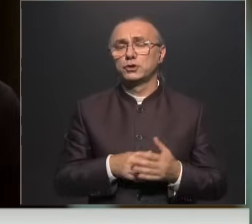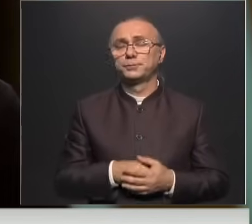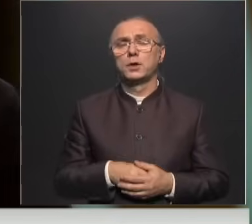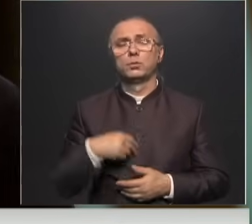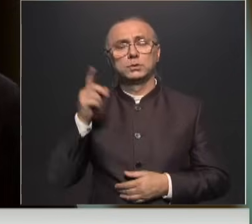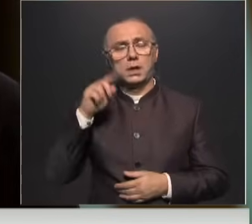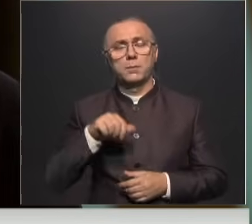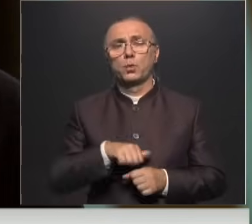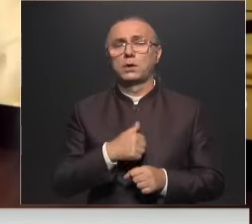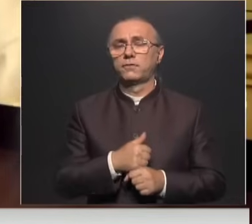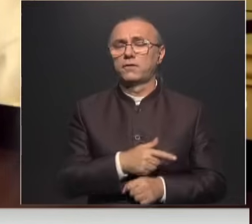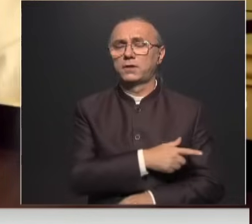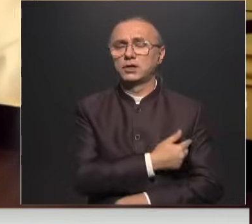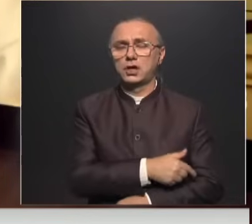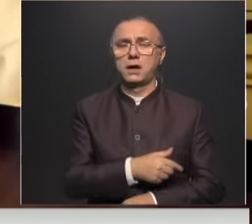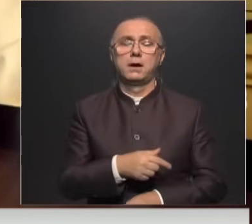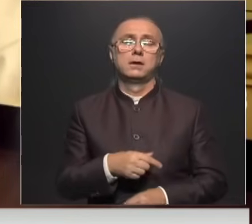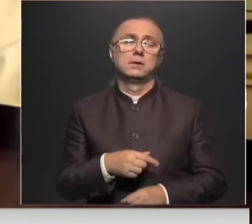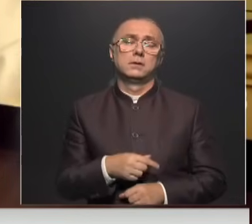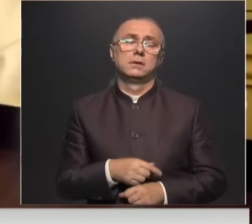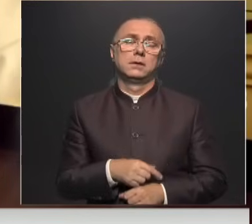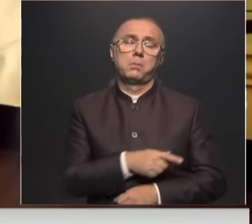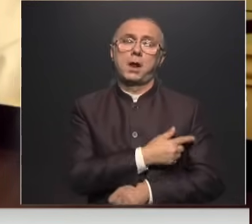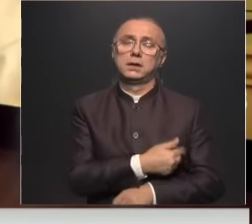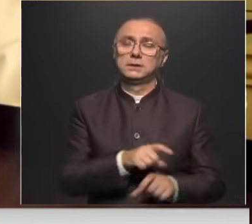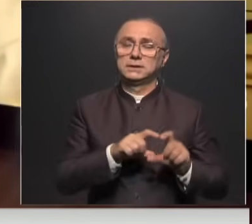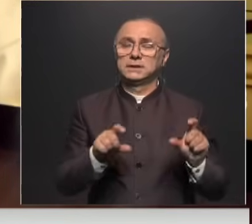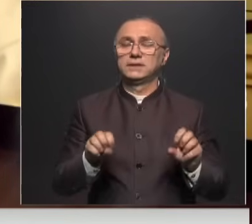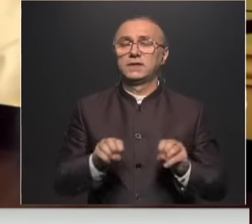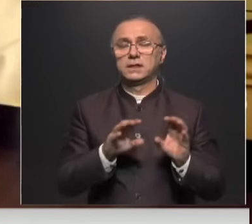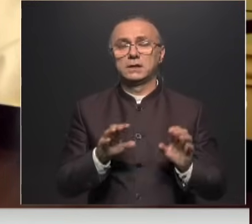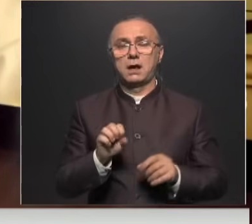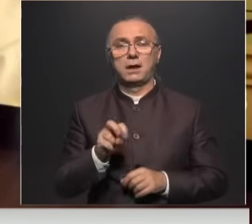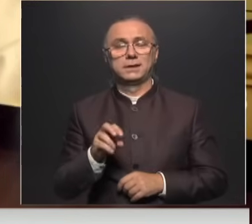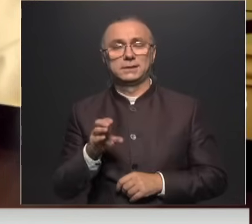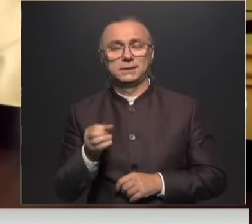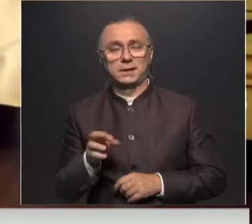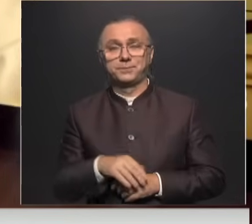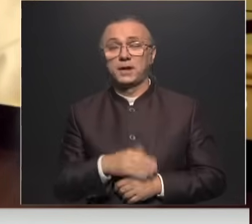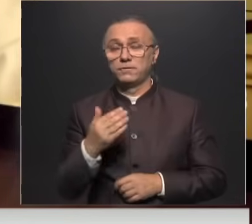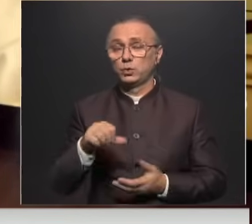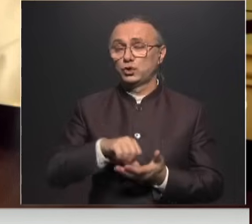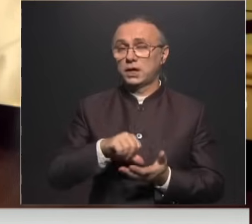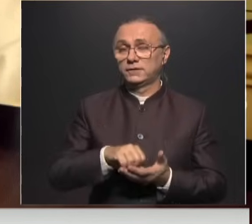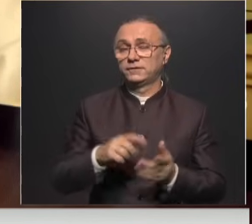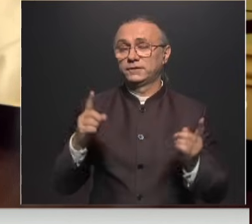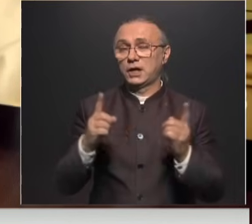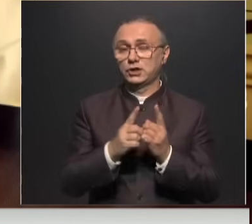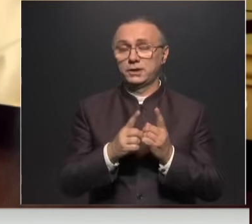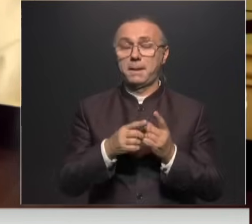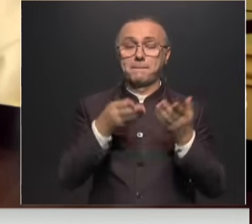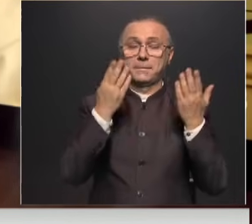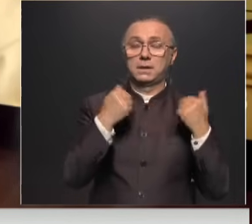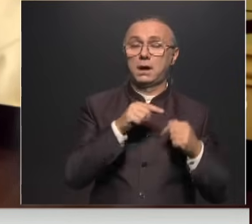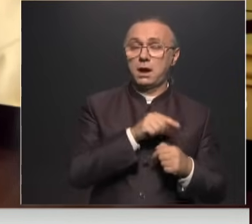Алексея, Алексея Зарова. Алексей Юрьевич, добрый день. Вы участвовали в этой встрече патриарха с председателем фонда